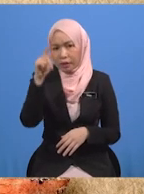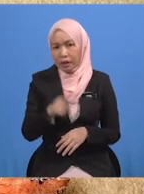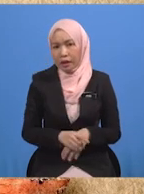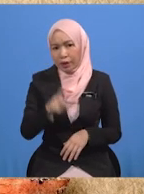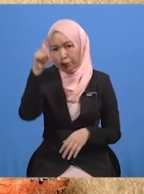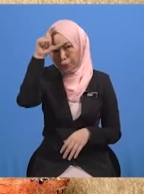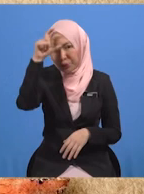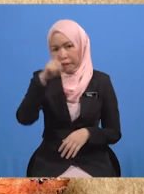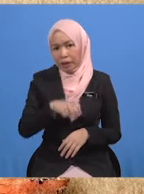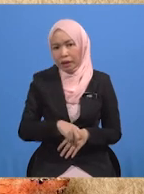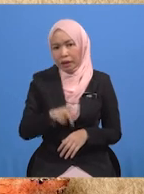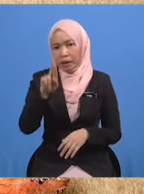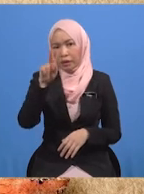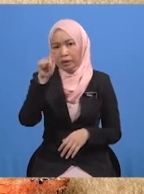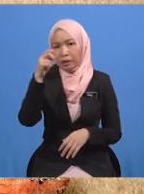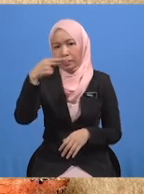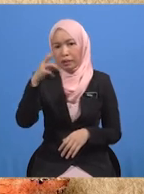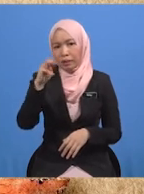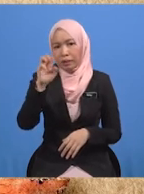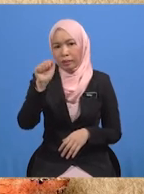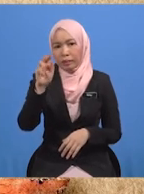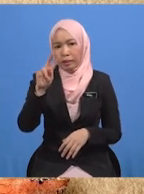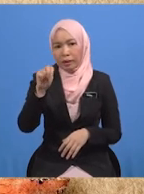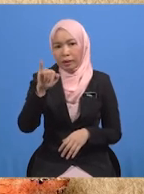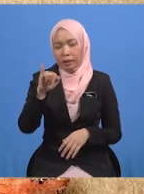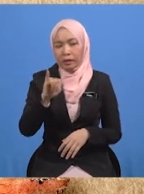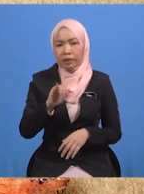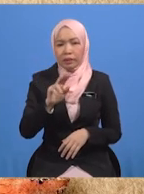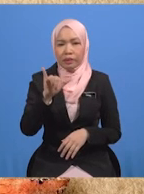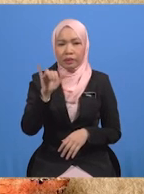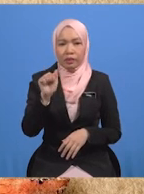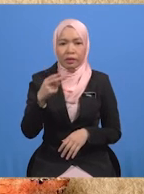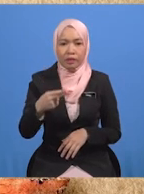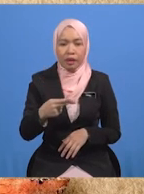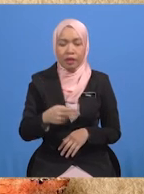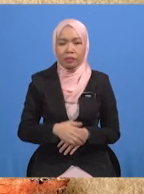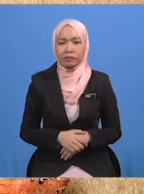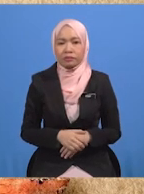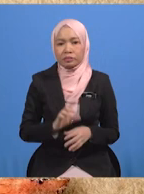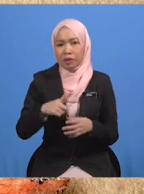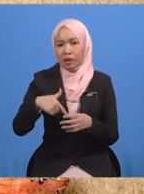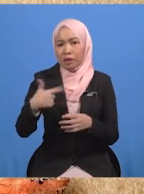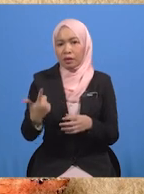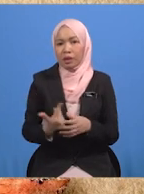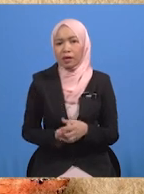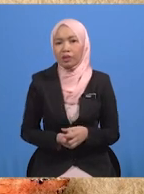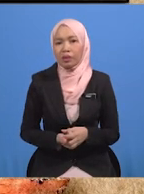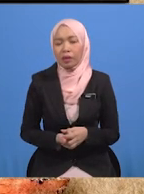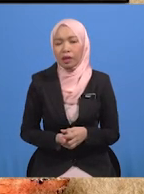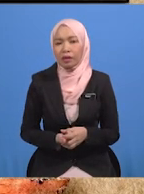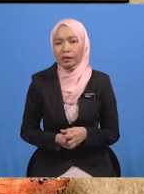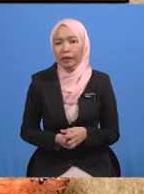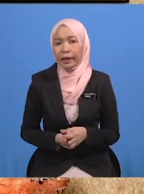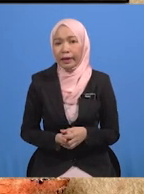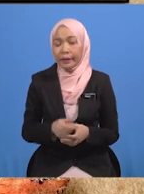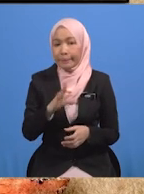timur, polisi luar dan dasar pembaruan tanziman.